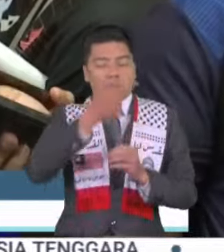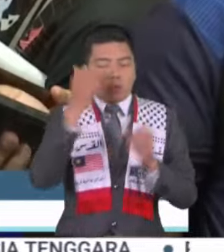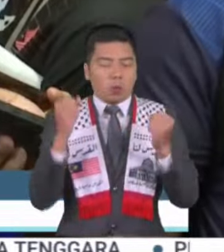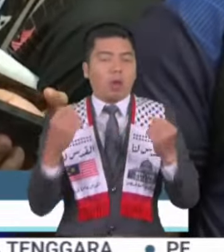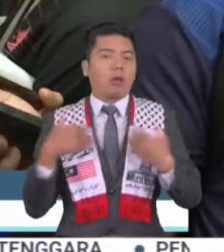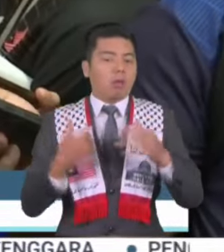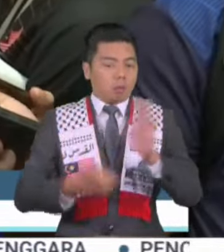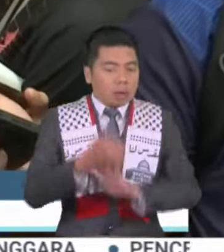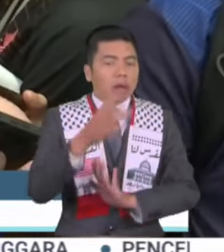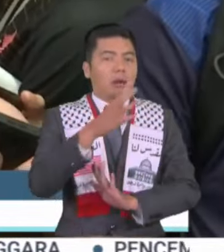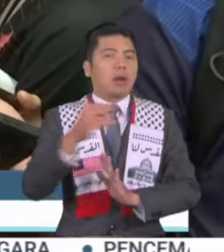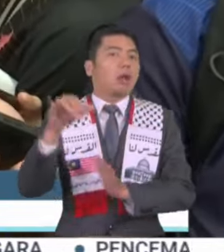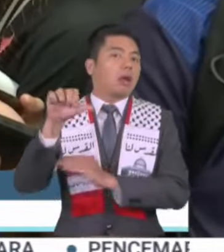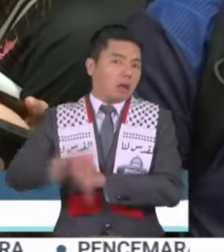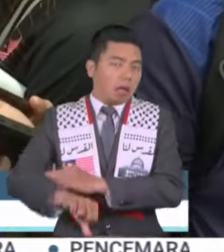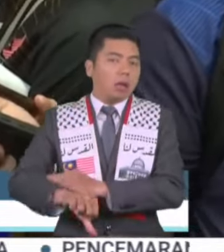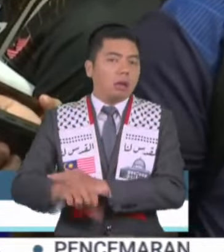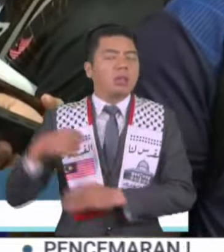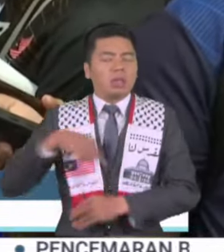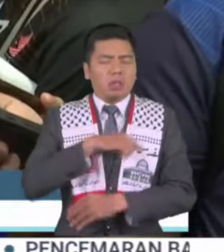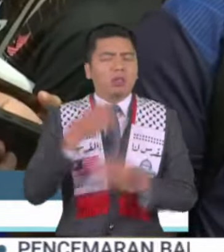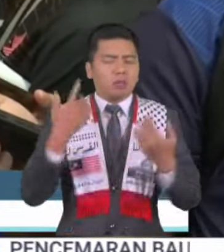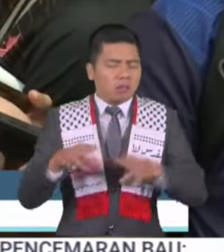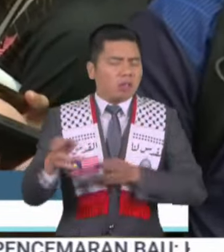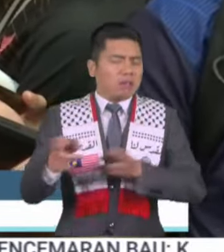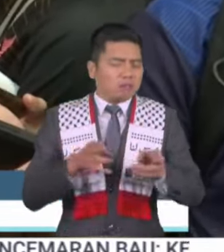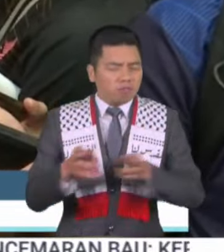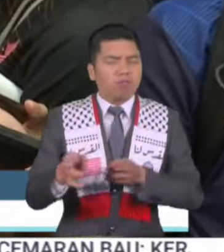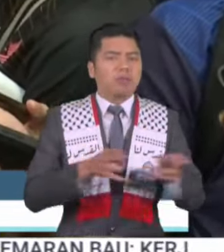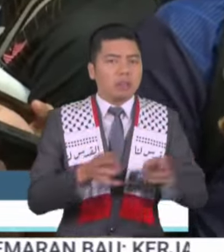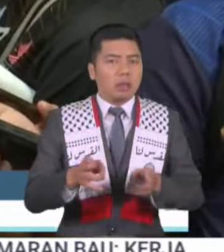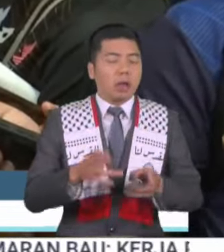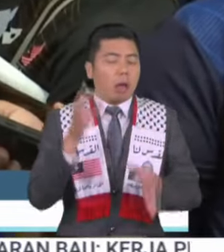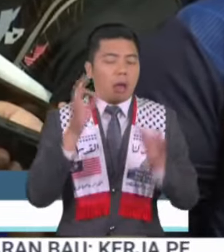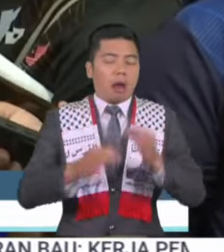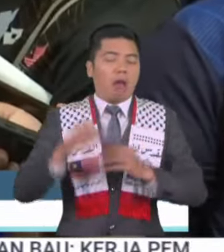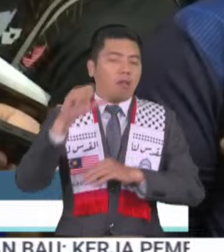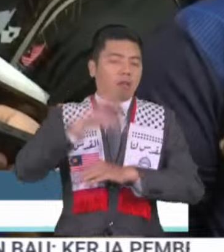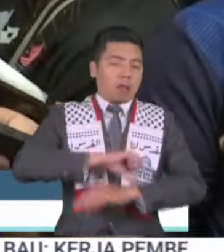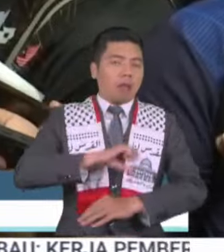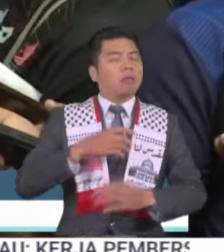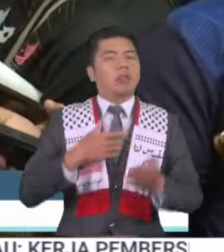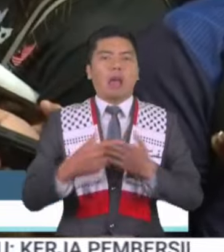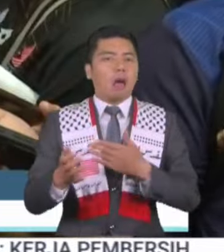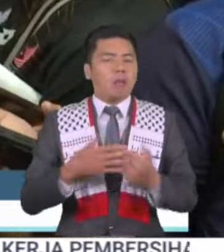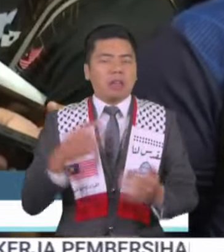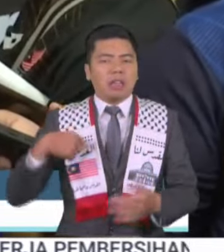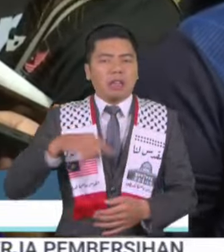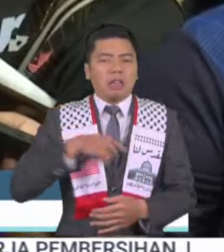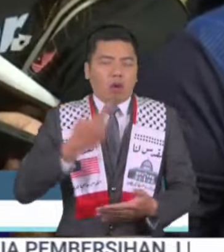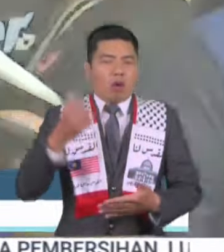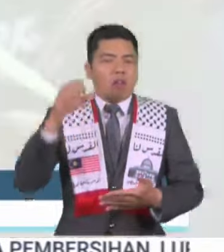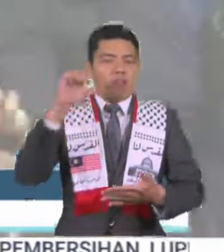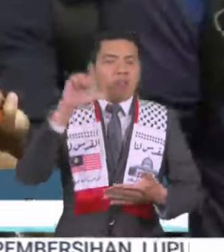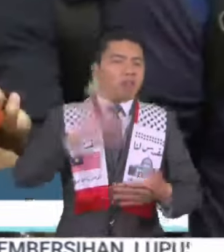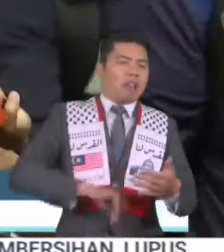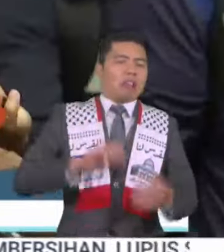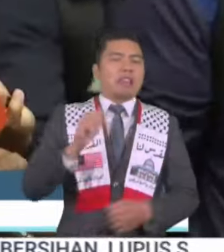kalah. Kita dah berusaha dan akhirnya kalau kita tewas, itu pun bukan tewas melulu ataupun tewas